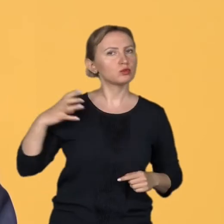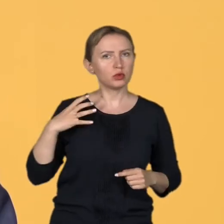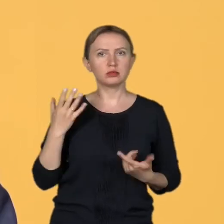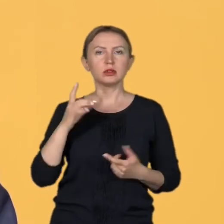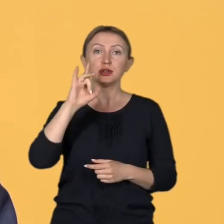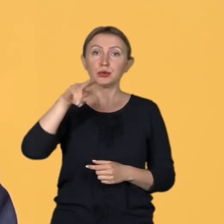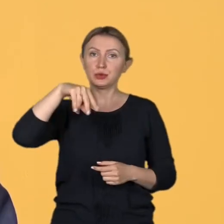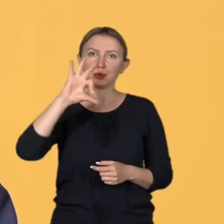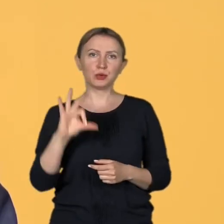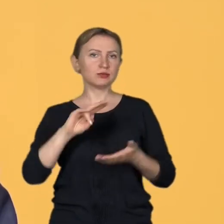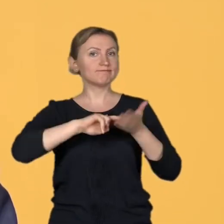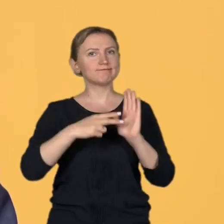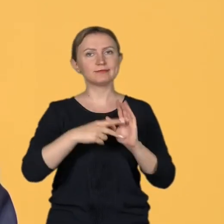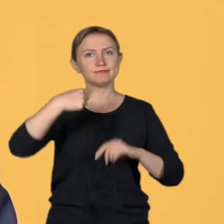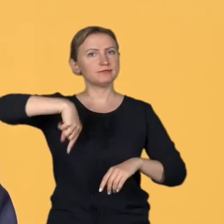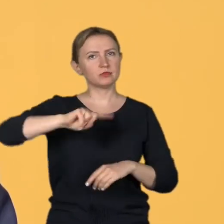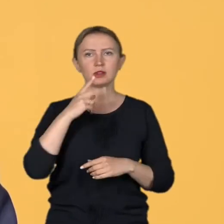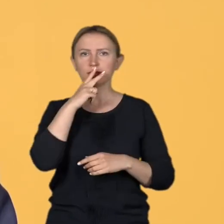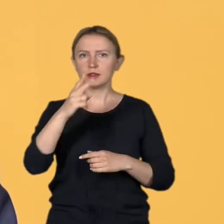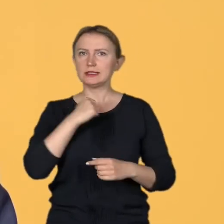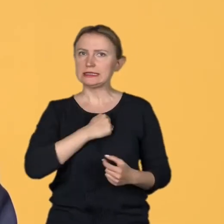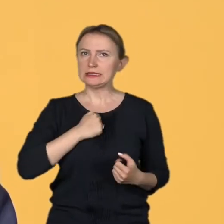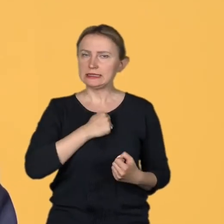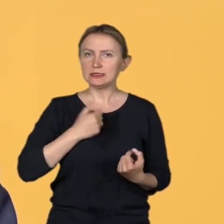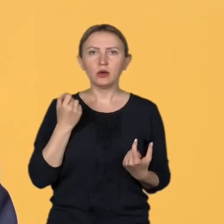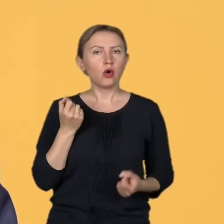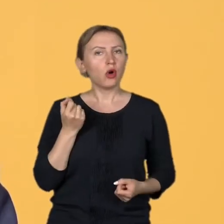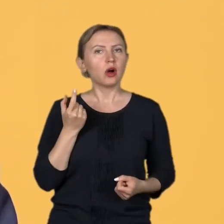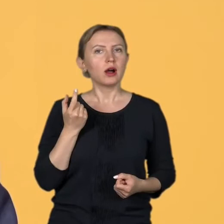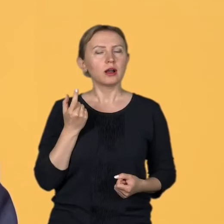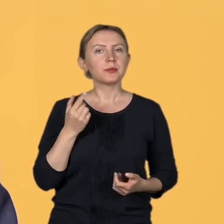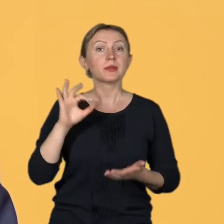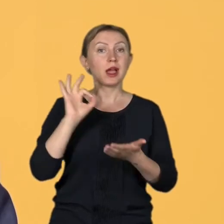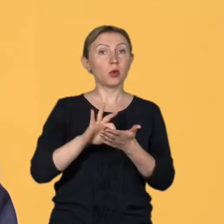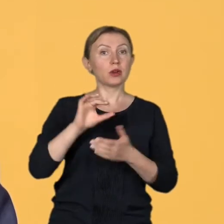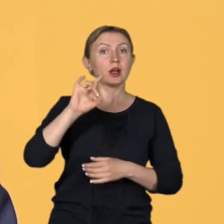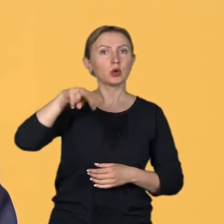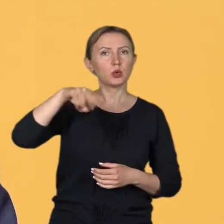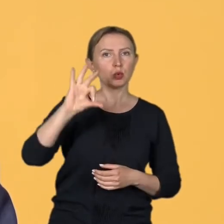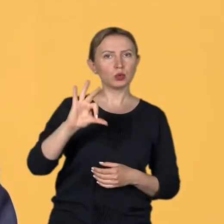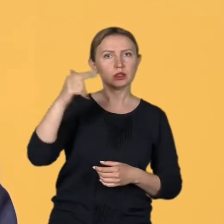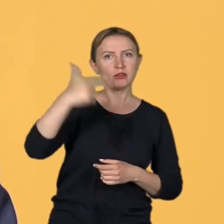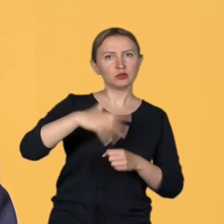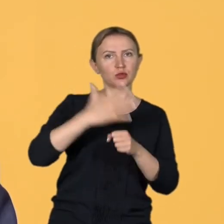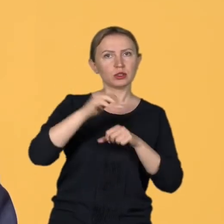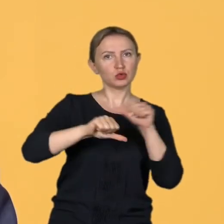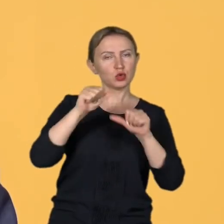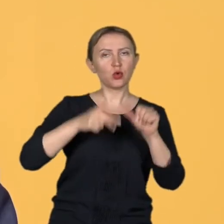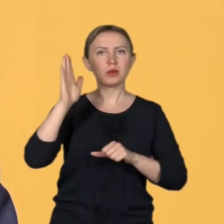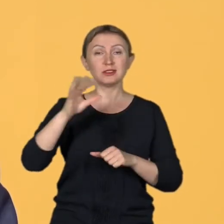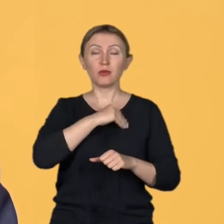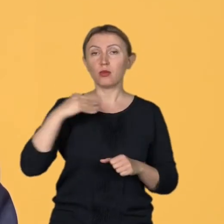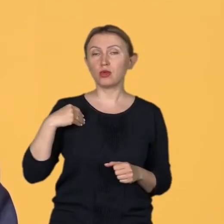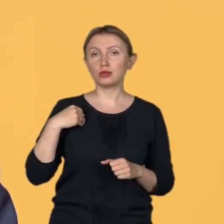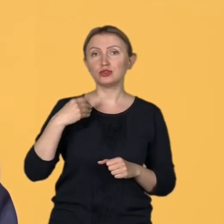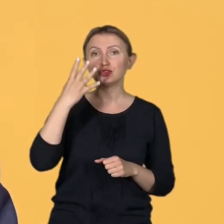Prognozy GUS-u są dla każdego z nas niepokojące, bo według GUS-u w 2050 roku ma być nas w